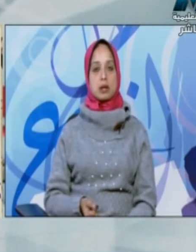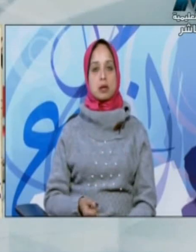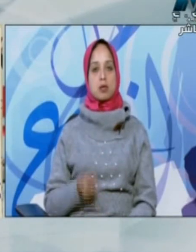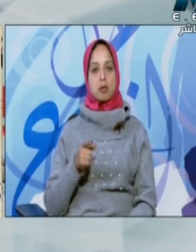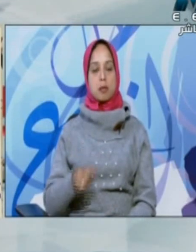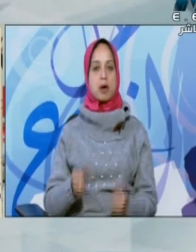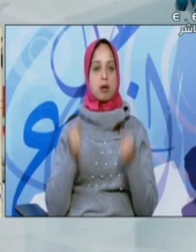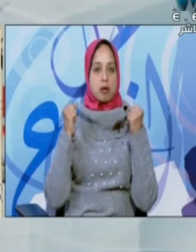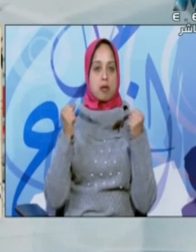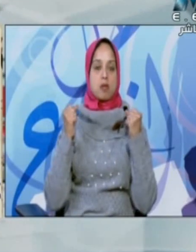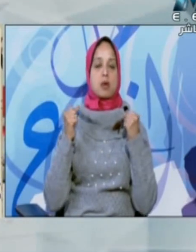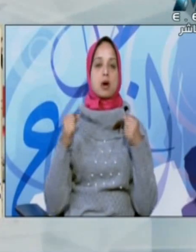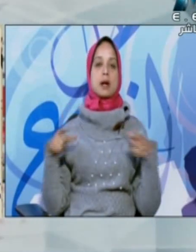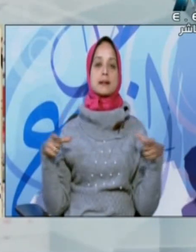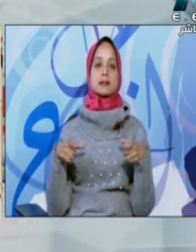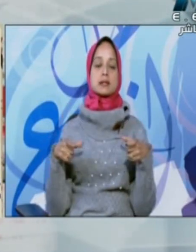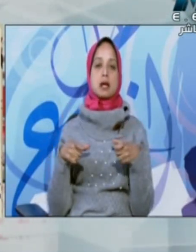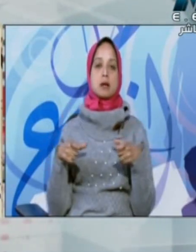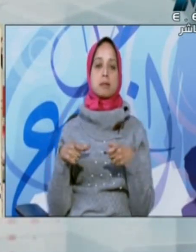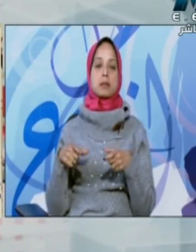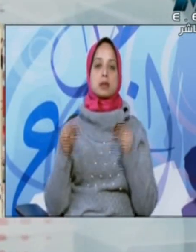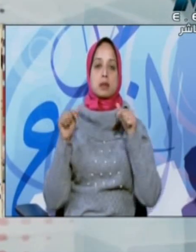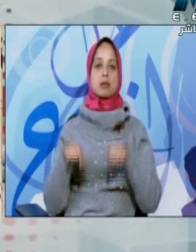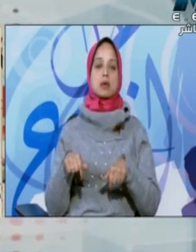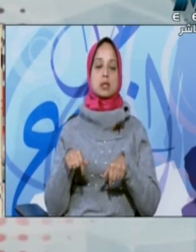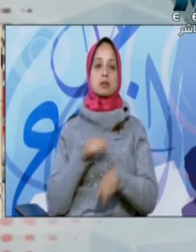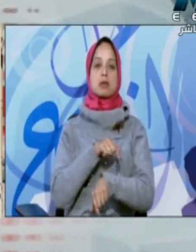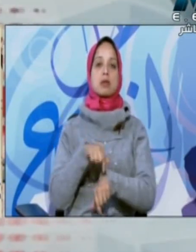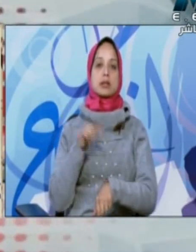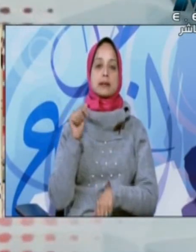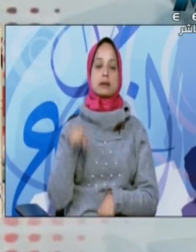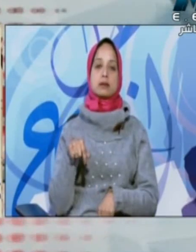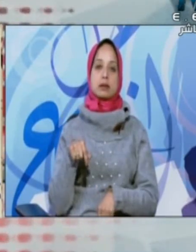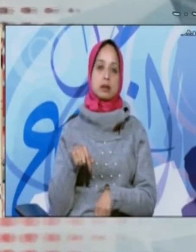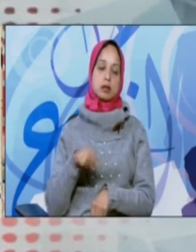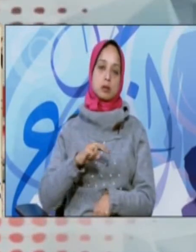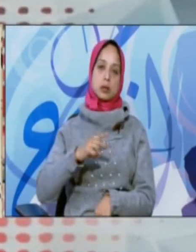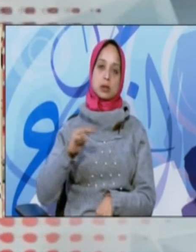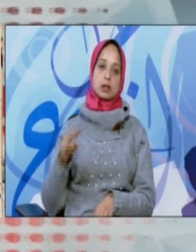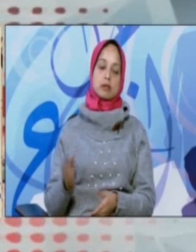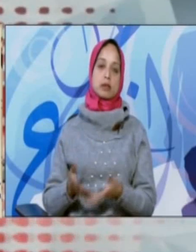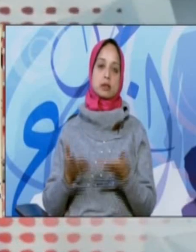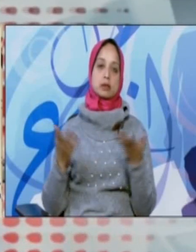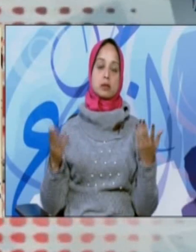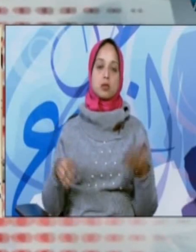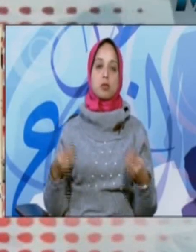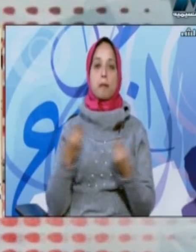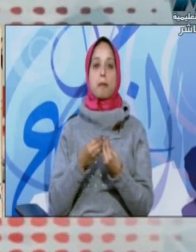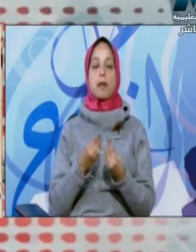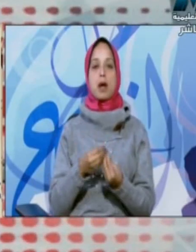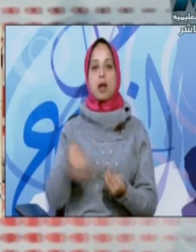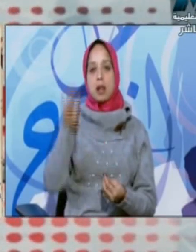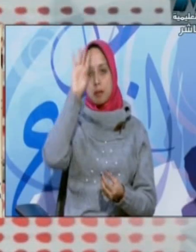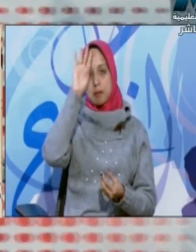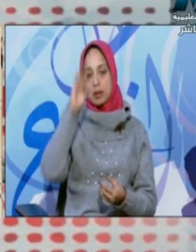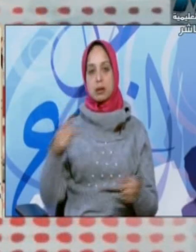يعني هم اقوى الاحزاب اللي ظهرت اليساريه الموجوده دلوقتي في الفتره دي. فده تغير كبير، ومع الملك وضد